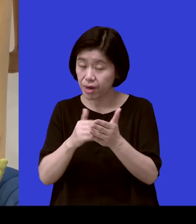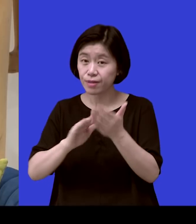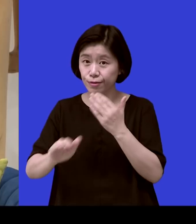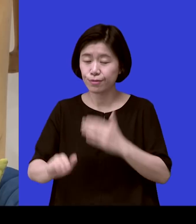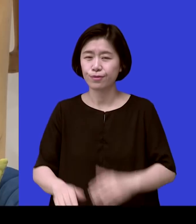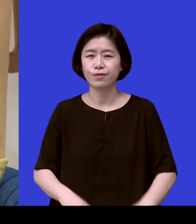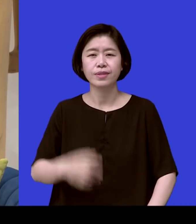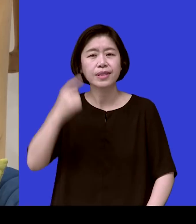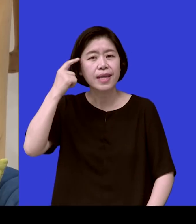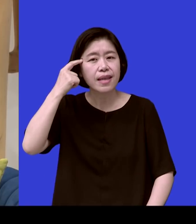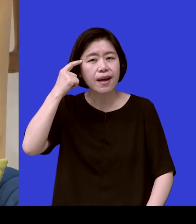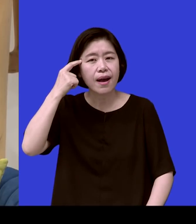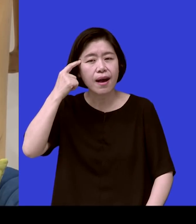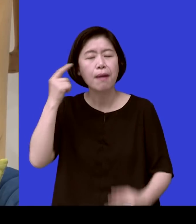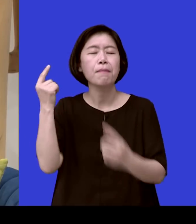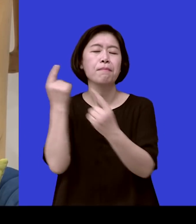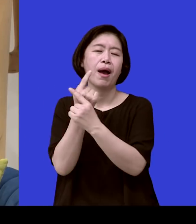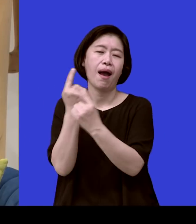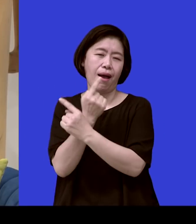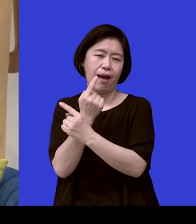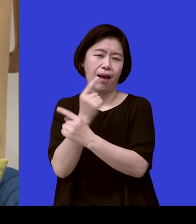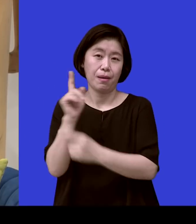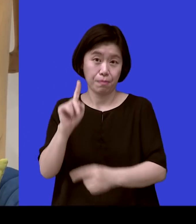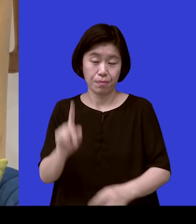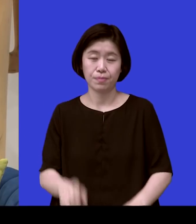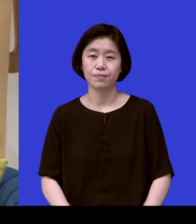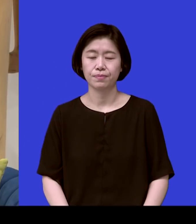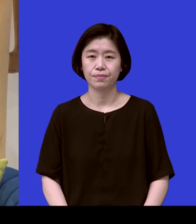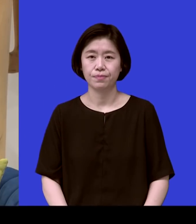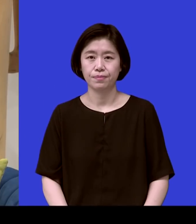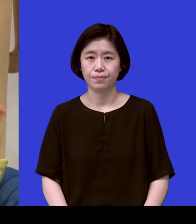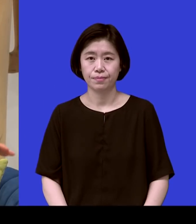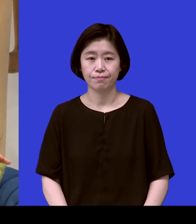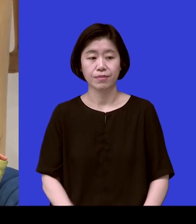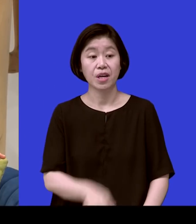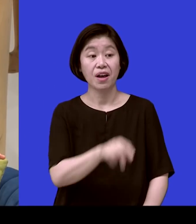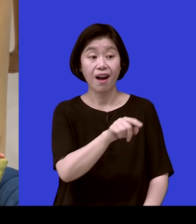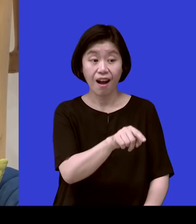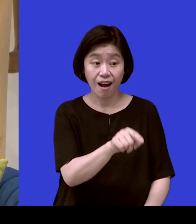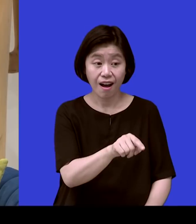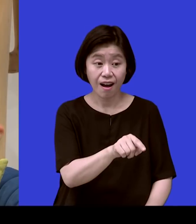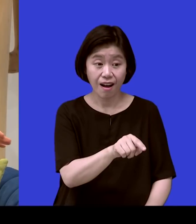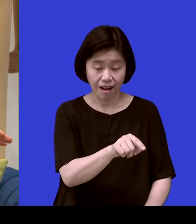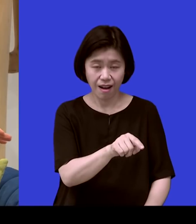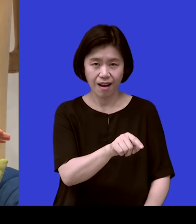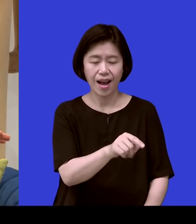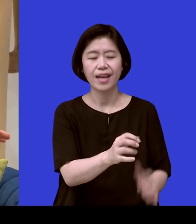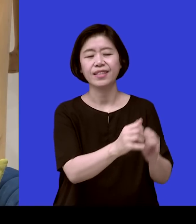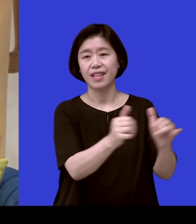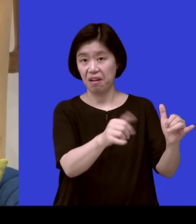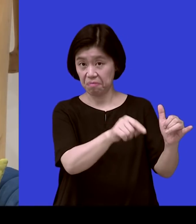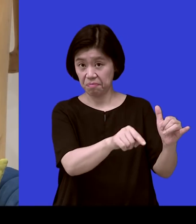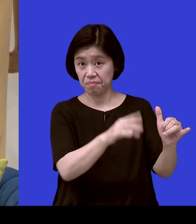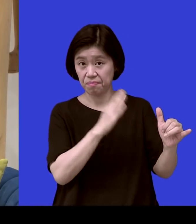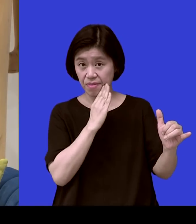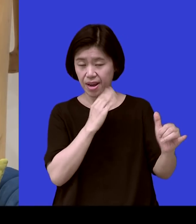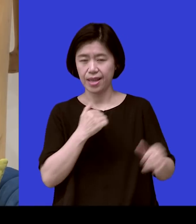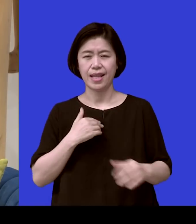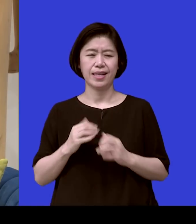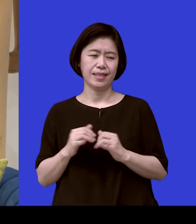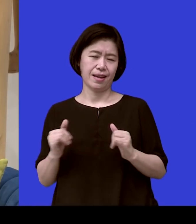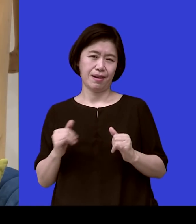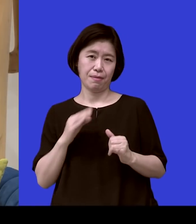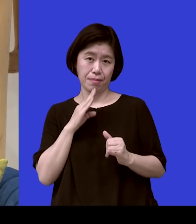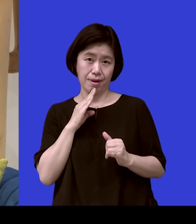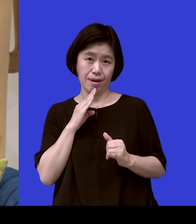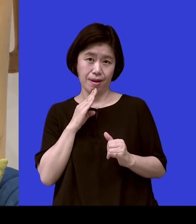제 머릿속에 어떤 개념이 생겼냐 하면요. 네. 너도 하나의 인간이고 네. 나도 인간이기 때문에